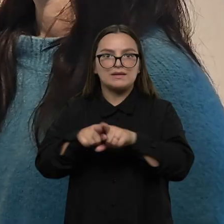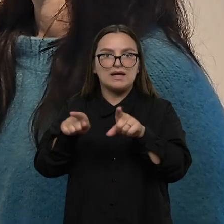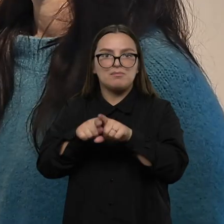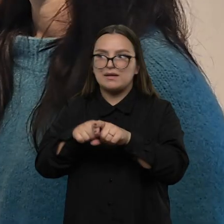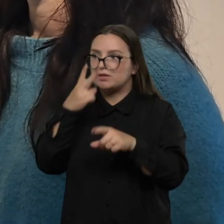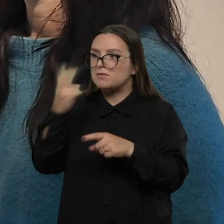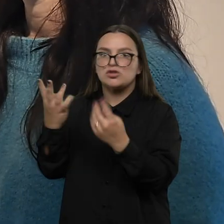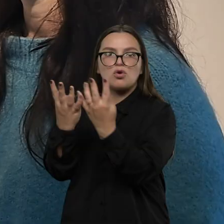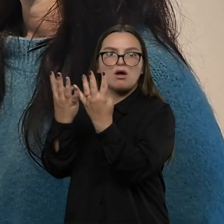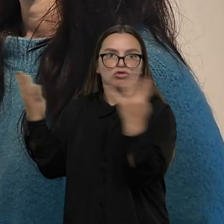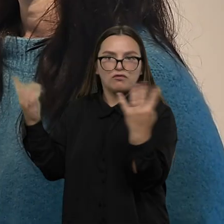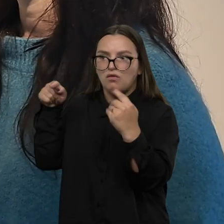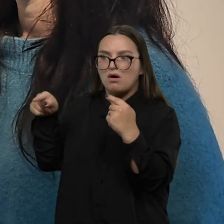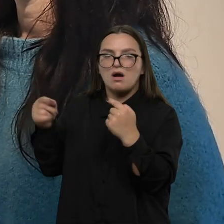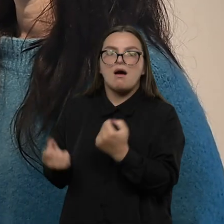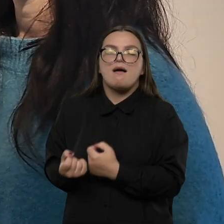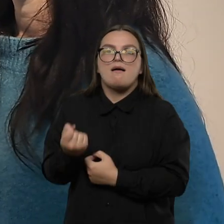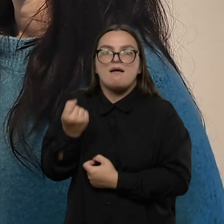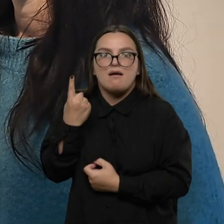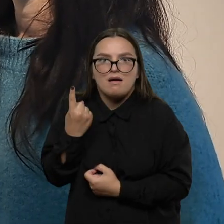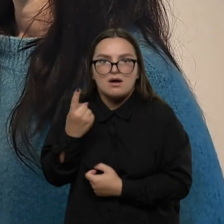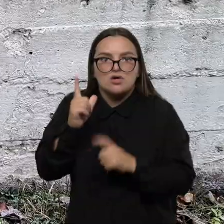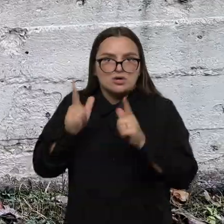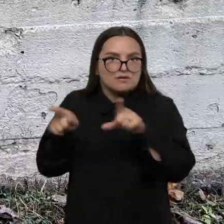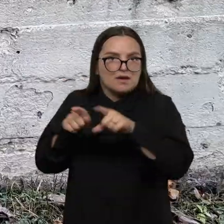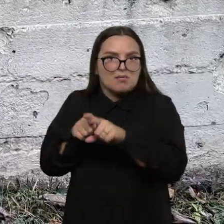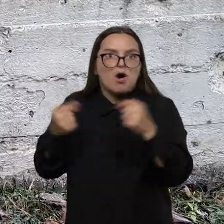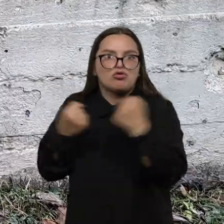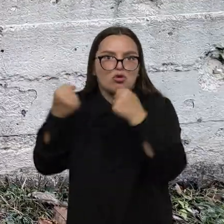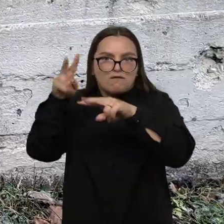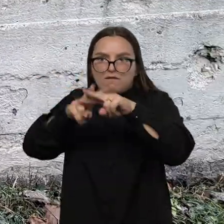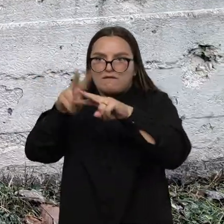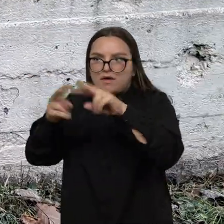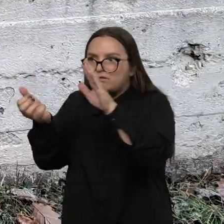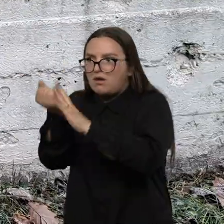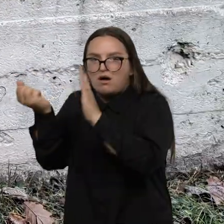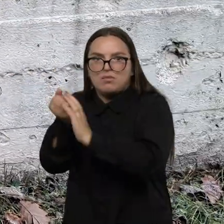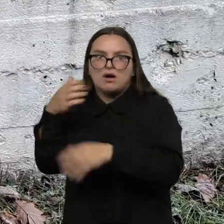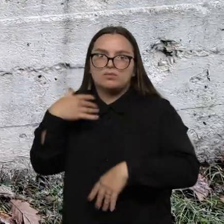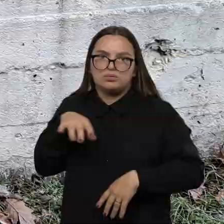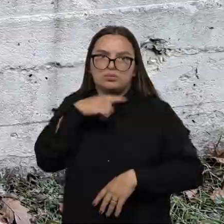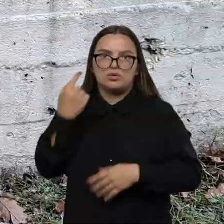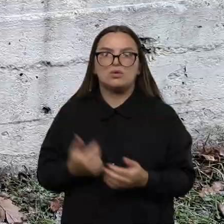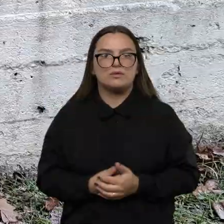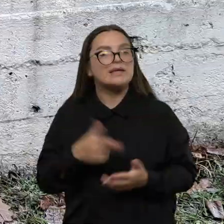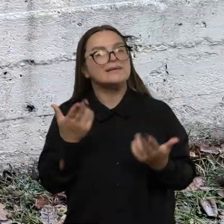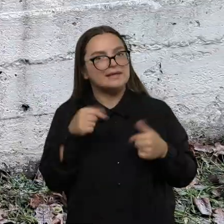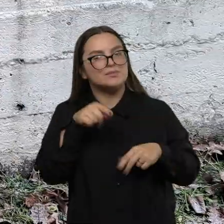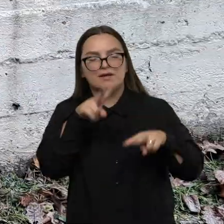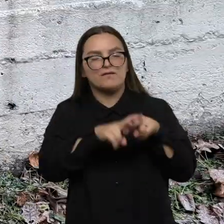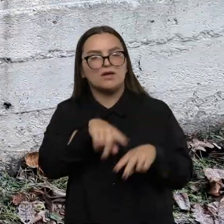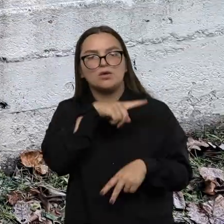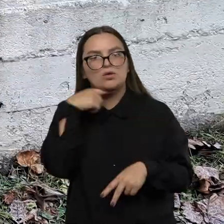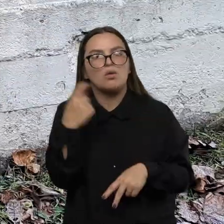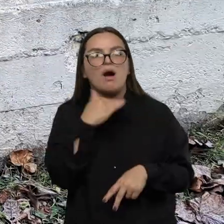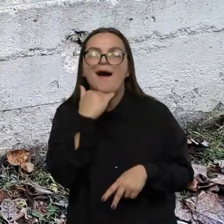tvoros ten aš iš tiesų buvau nustebęs, kiek kovų žymių yra likę ten, partizanų pusėje. Taip, ten iš tikrųjų labai